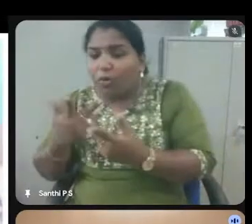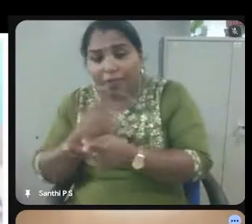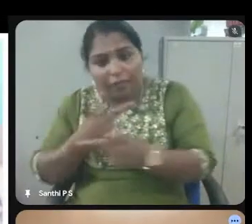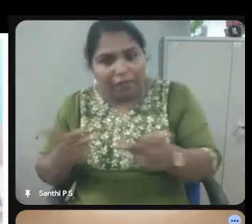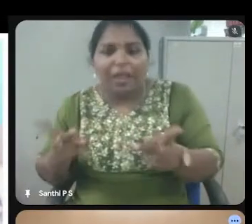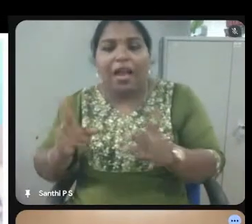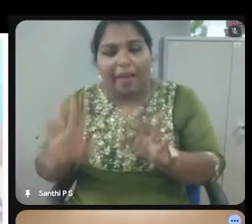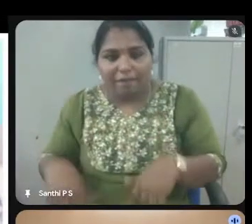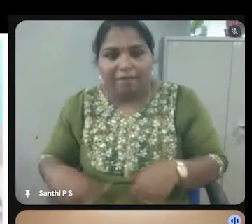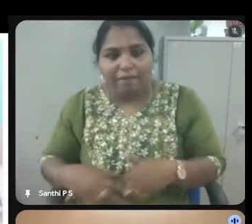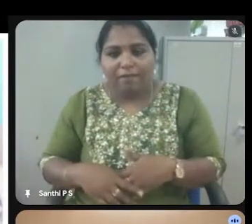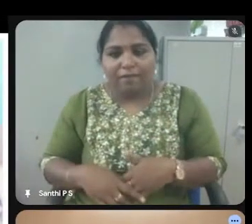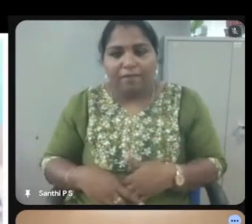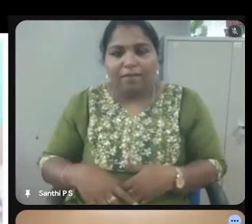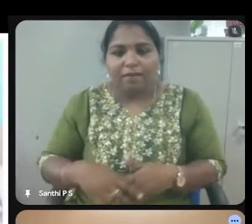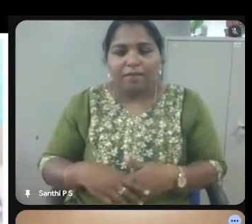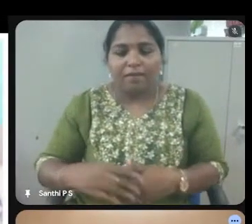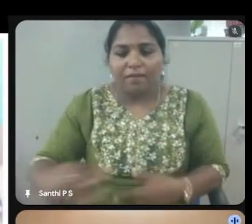പറയുമ്പോൾ നമ്മൾ